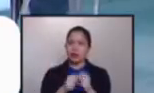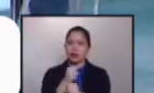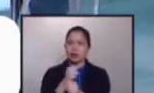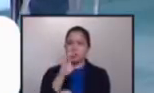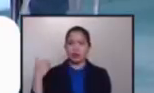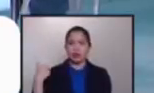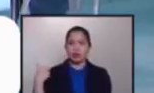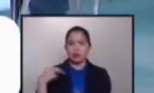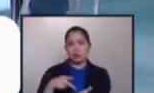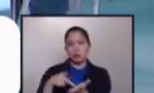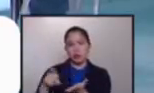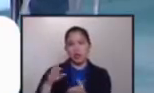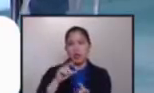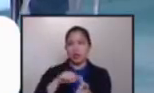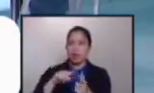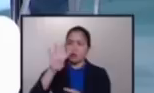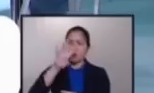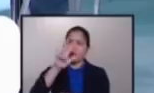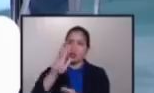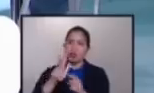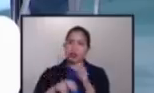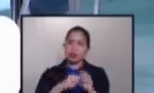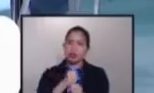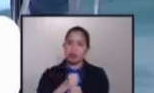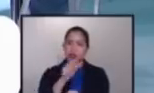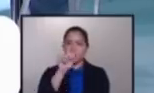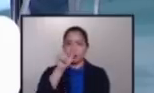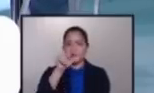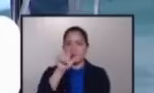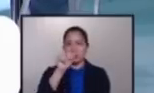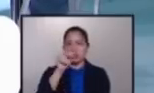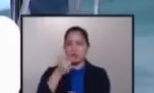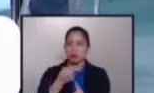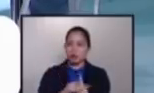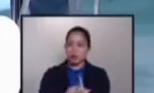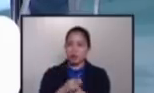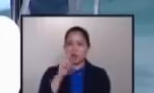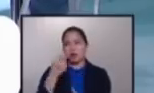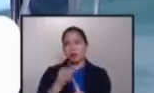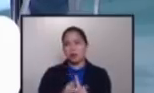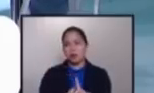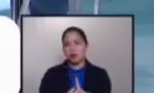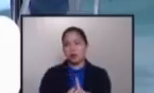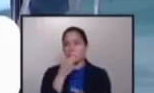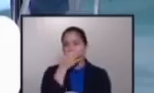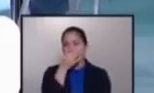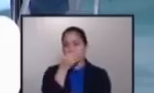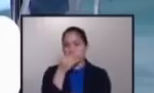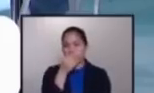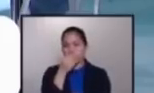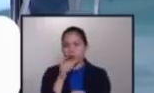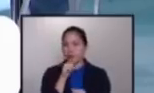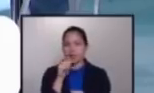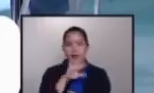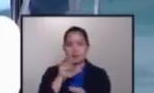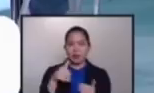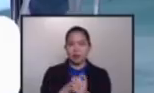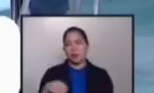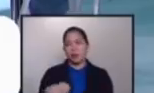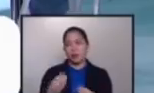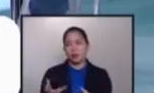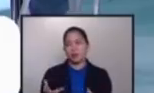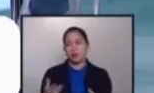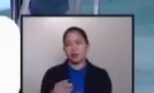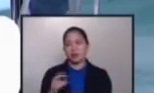hindi binayaran. Tapos, yung 3 years ninyo na 13 month, bali isang buwang halaga ng sweldo po yan. Tapos, kung ano pa mga benefits na hindi na